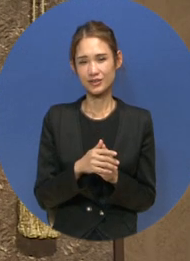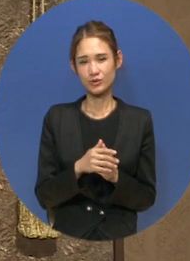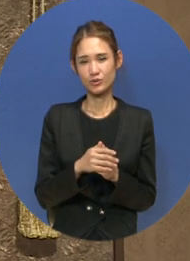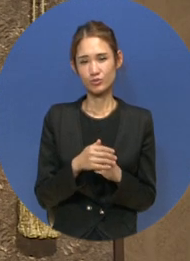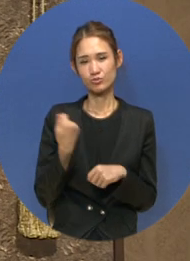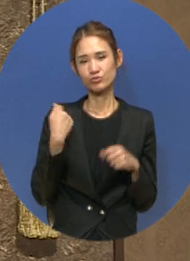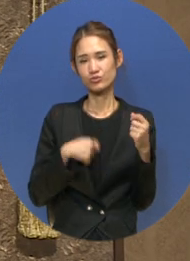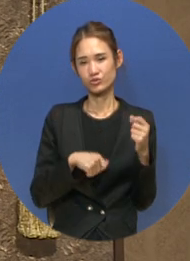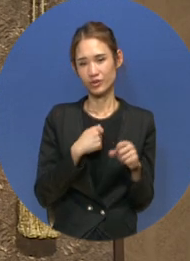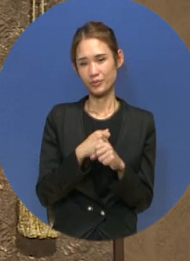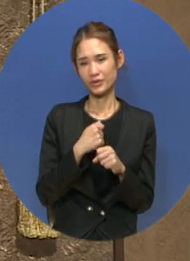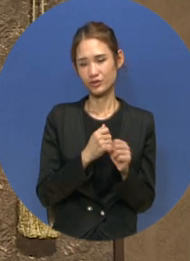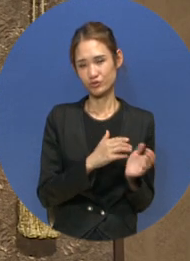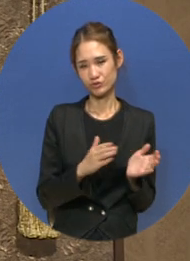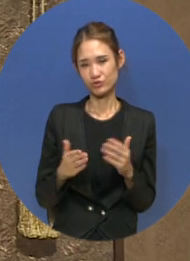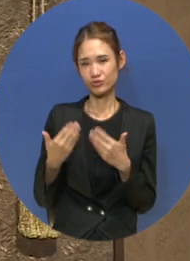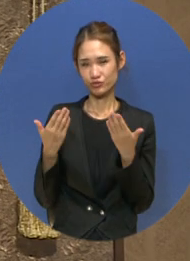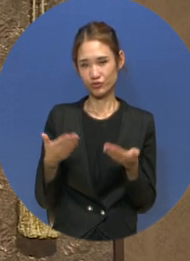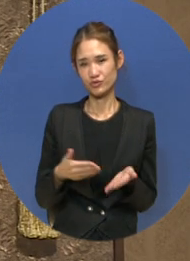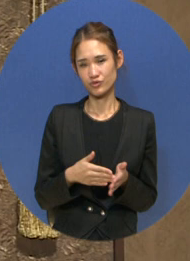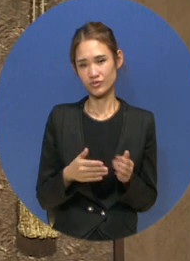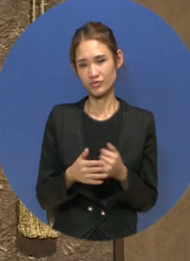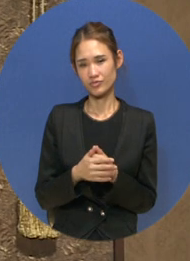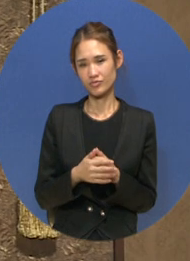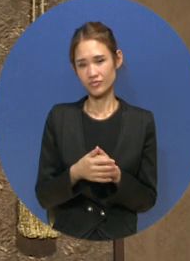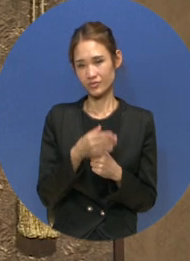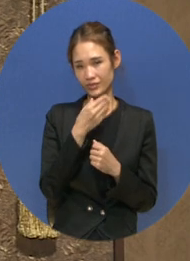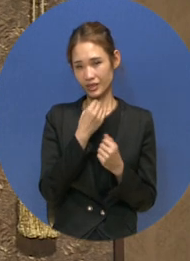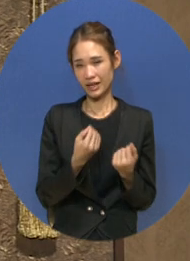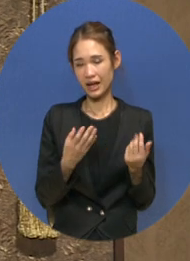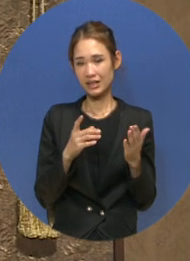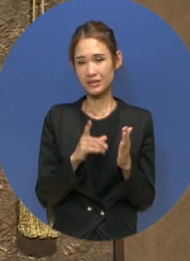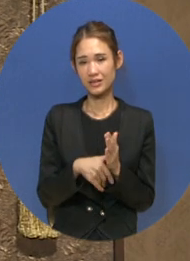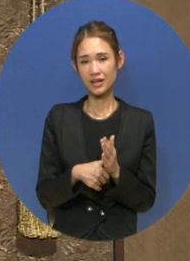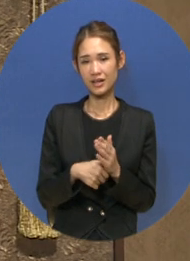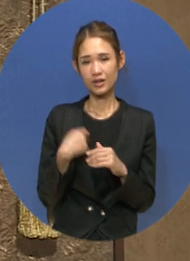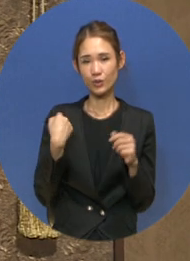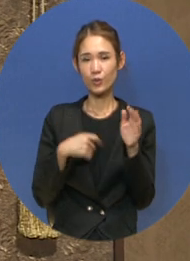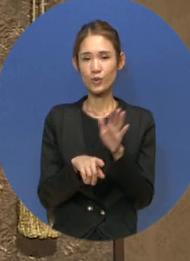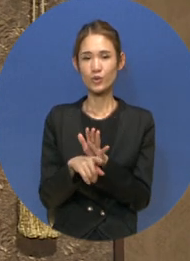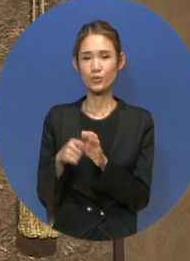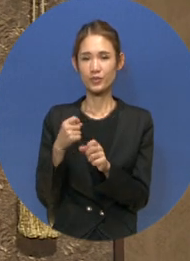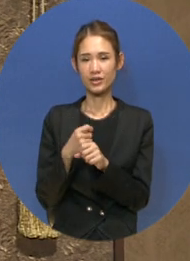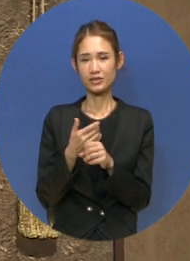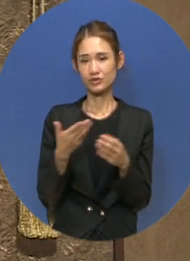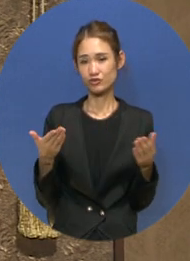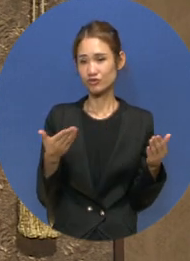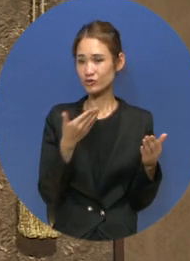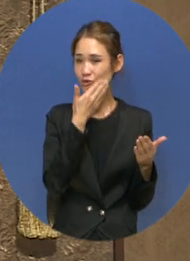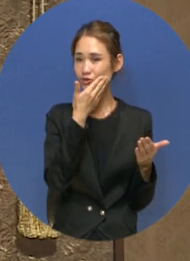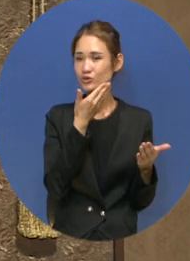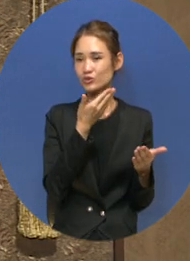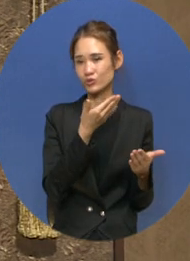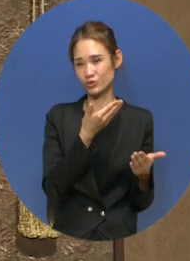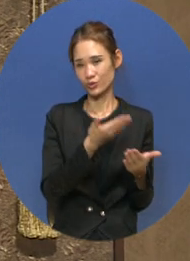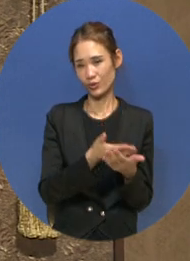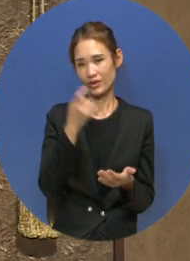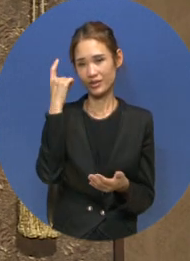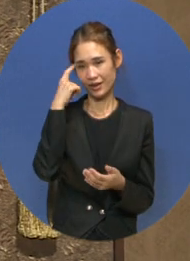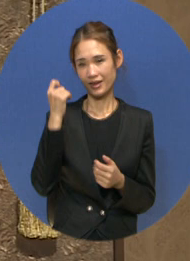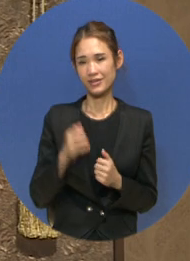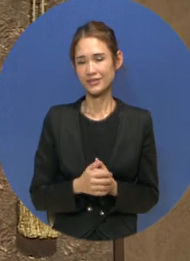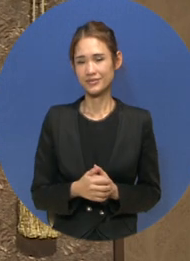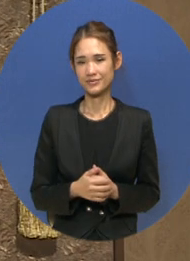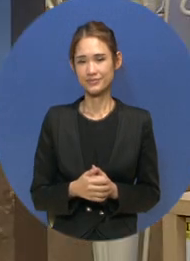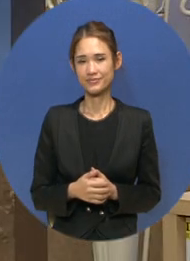게 중요하잖아요. 그래서 그런 분들이 행사 때 공연할 수 있도록 만들어주는 것도 굉장히 중요한 작업이다라고 생각하고